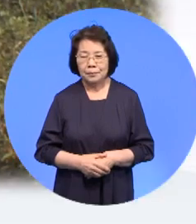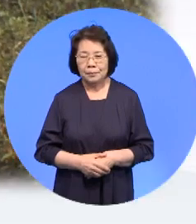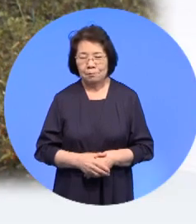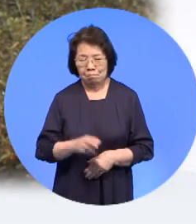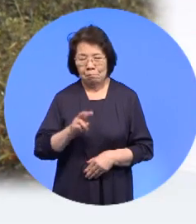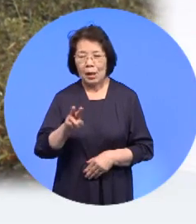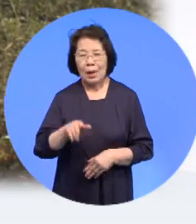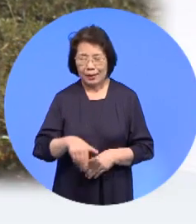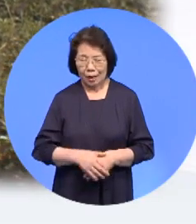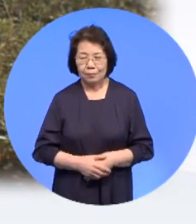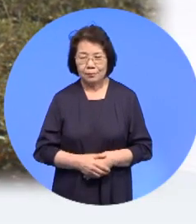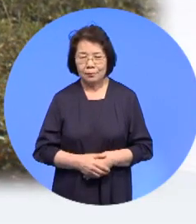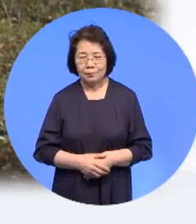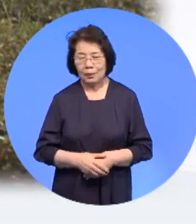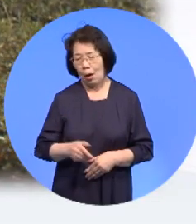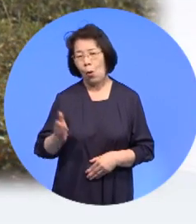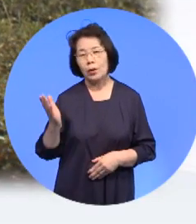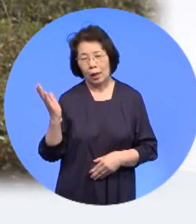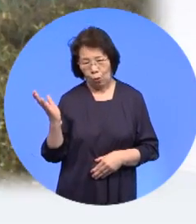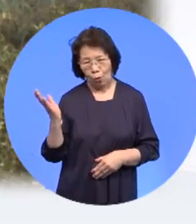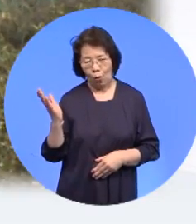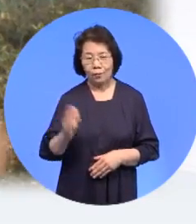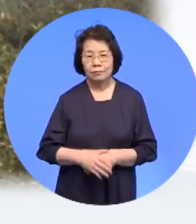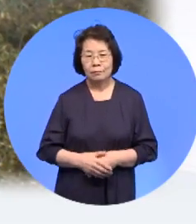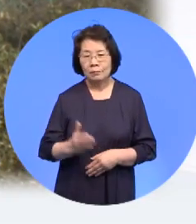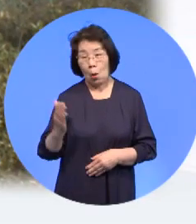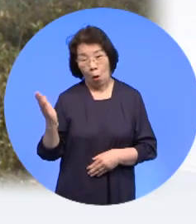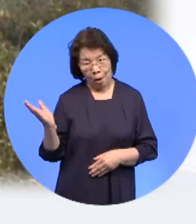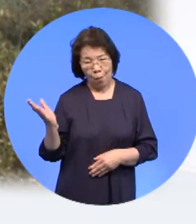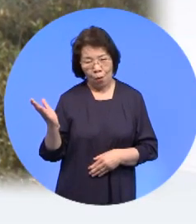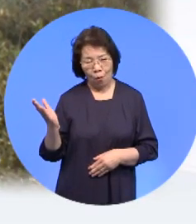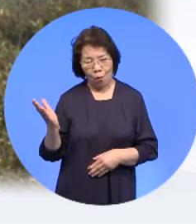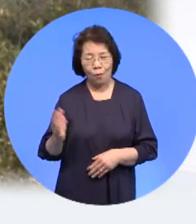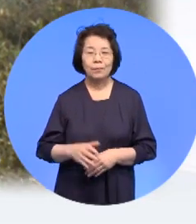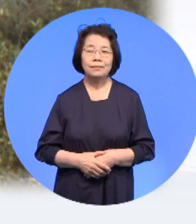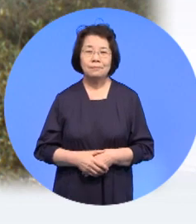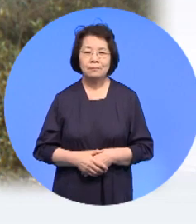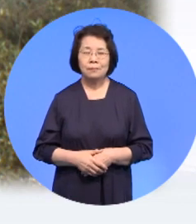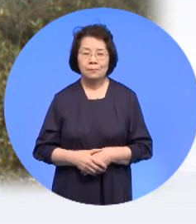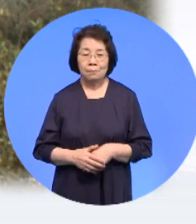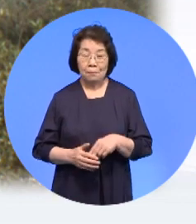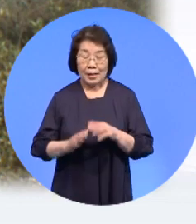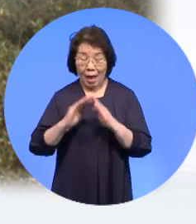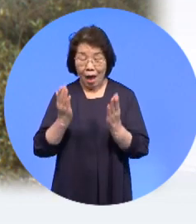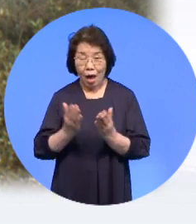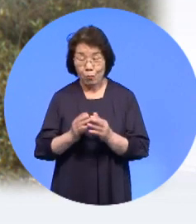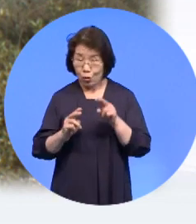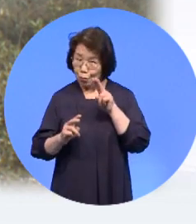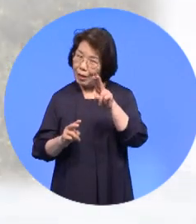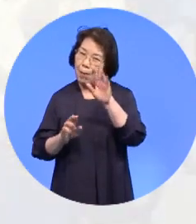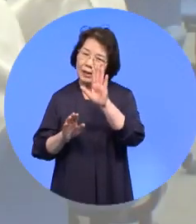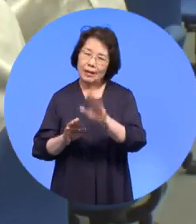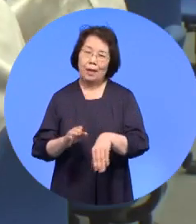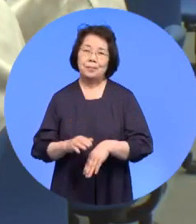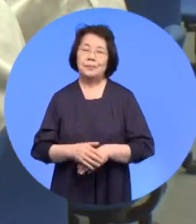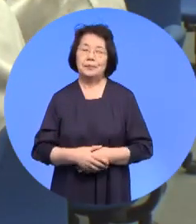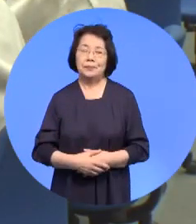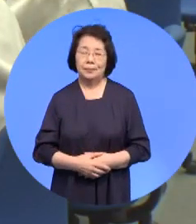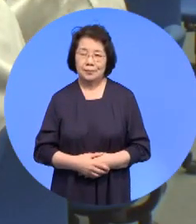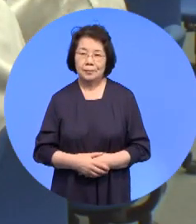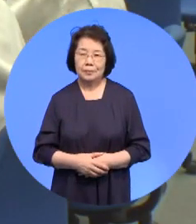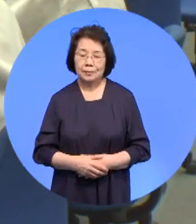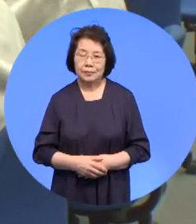ぬーんですこんな所や講座ところの全部見られていたんですね